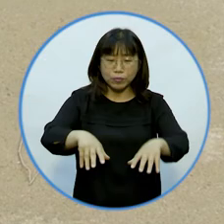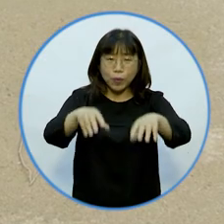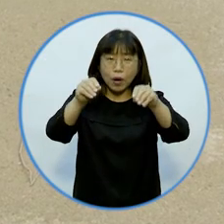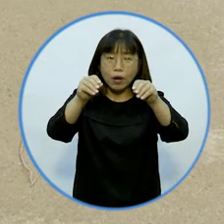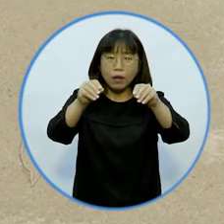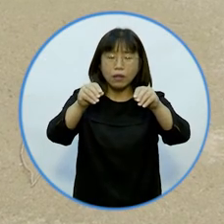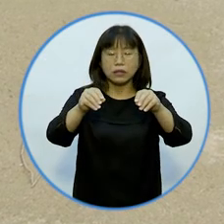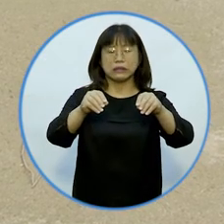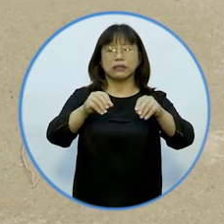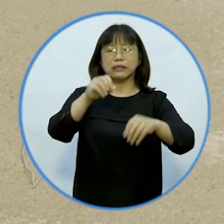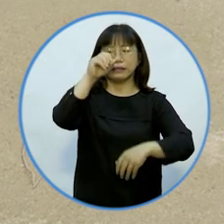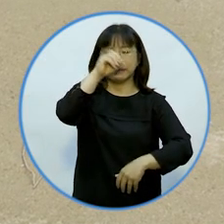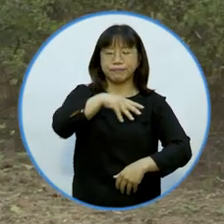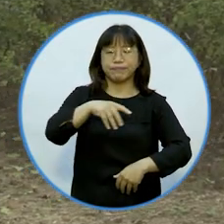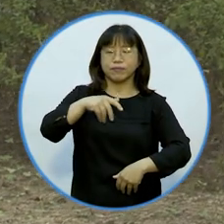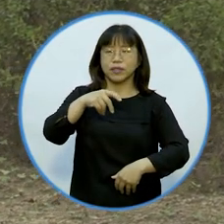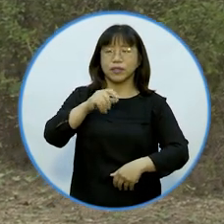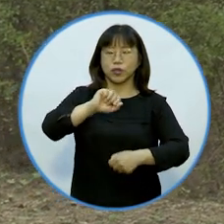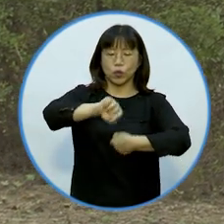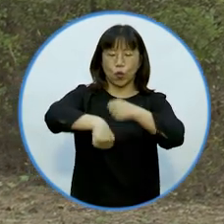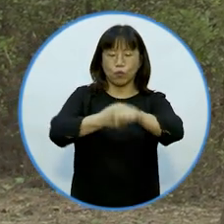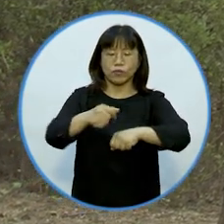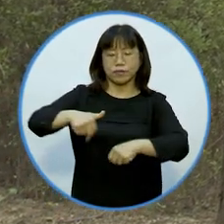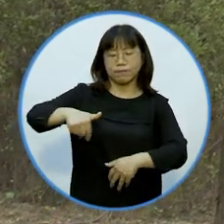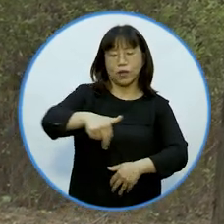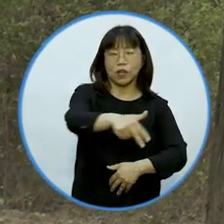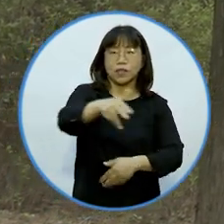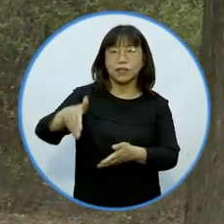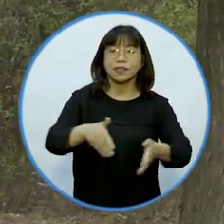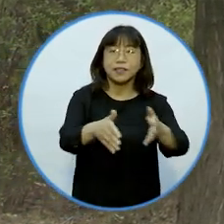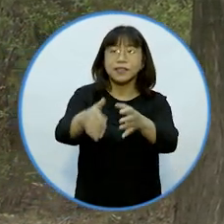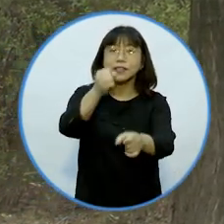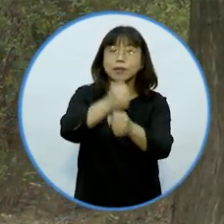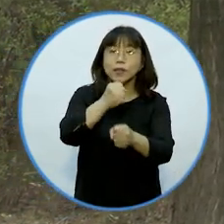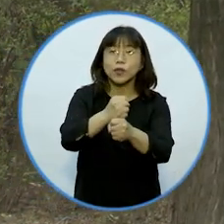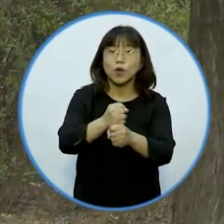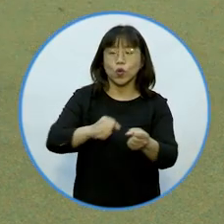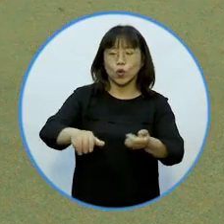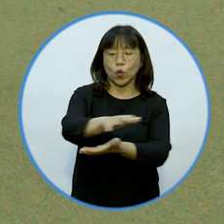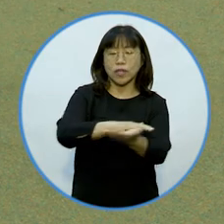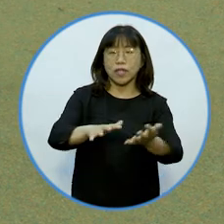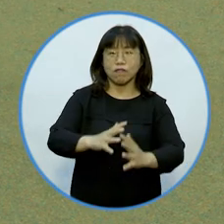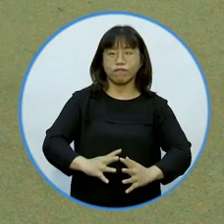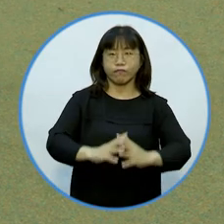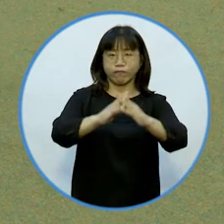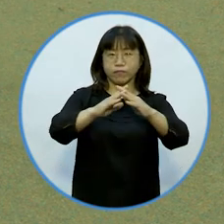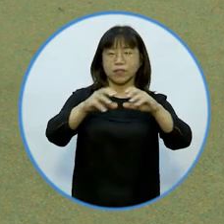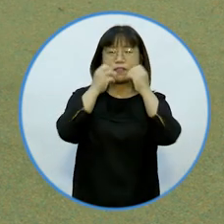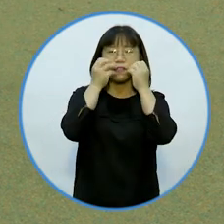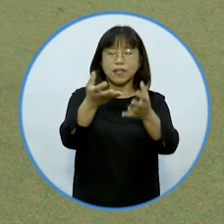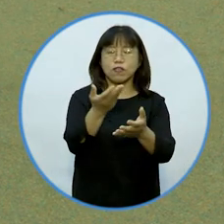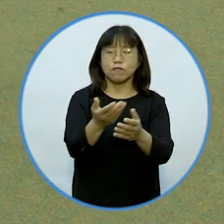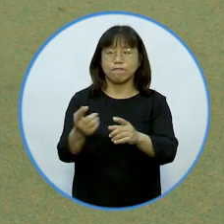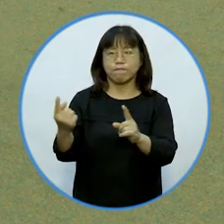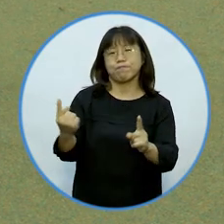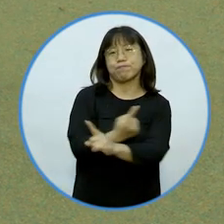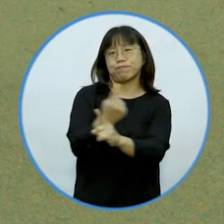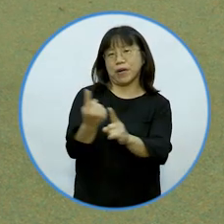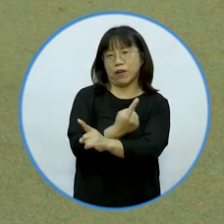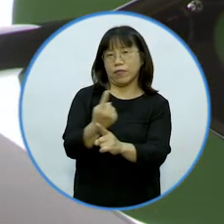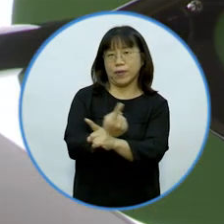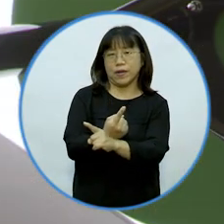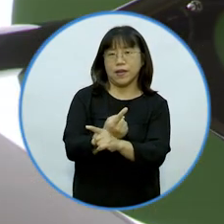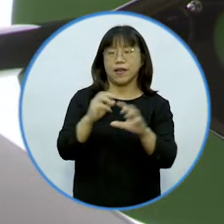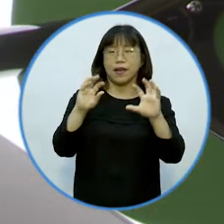않는 실개천은 반려동물과 걸을 수 있는 산책로로 만들었으며 놀이터 시설도 교체해 어린이들이